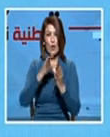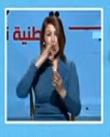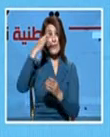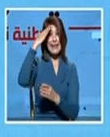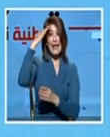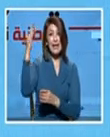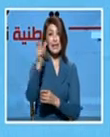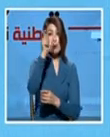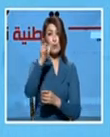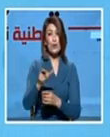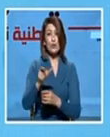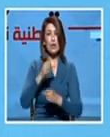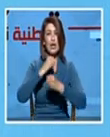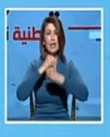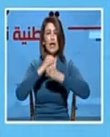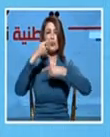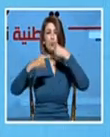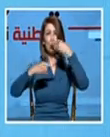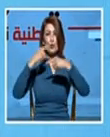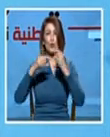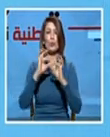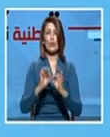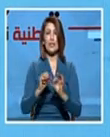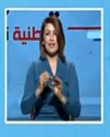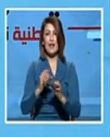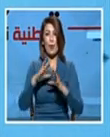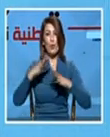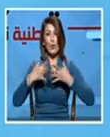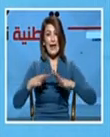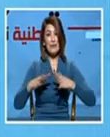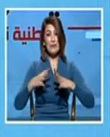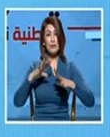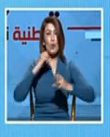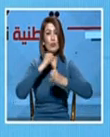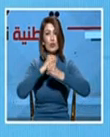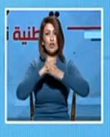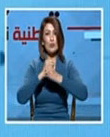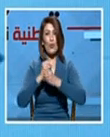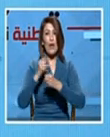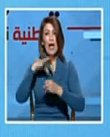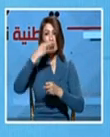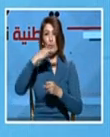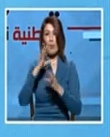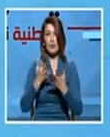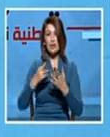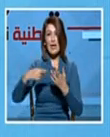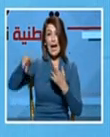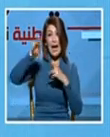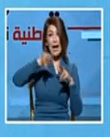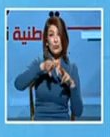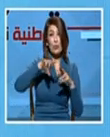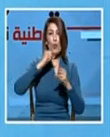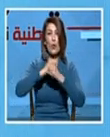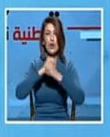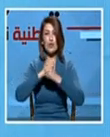نحييهم الكل ساعه هذوما اللي قاعدين يخدموا الكل واللي خايفين مش يخدموا نقول لهم ما تخافوش ارجعوا اخدموا معناتها نظموا